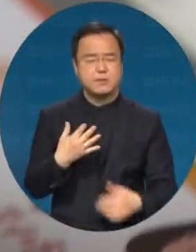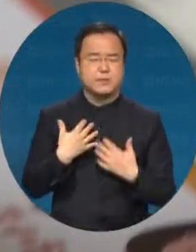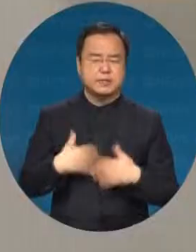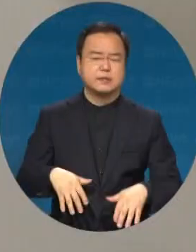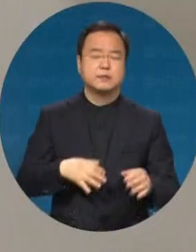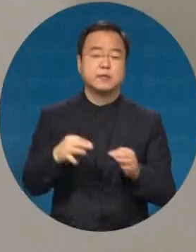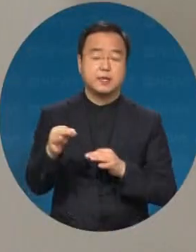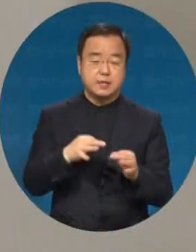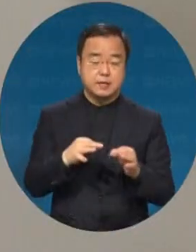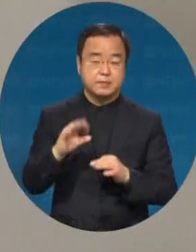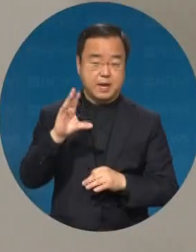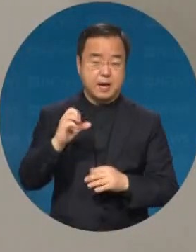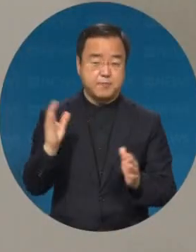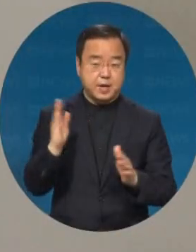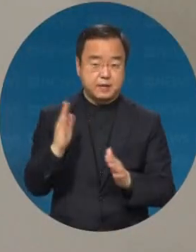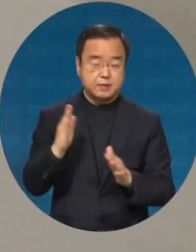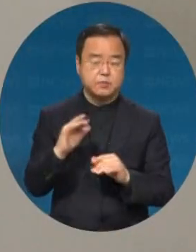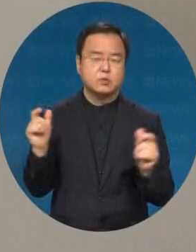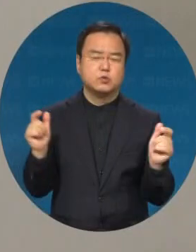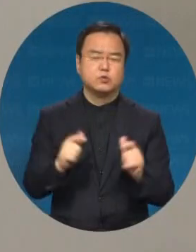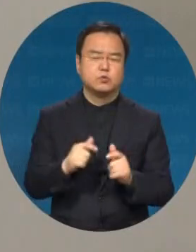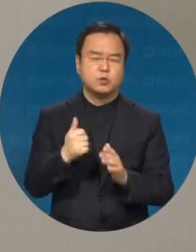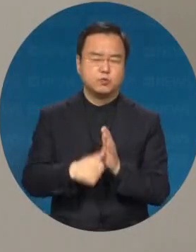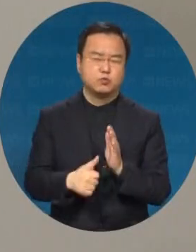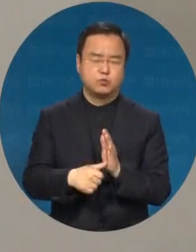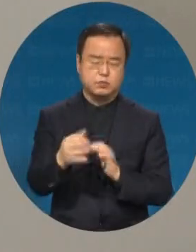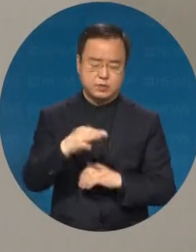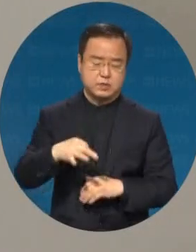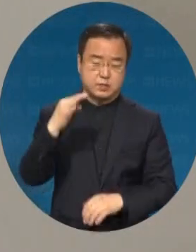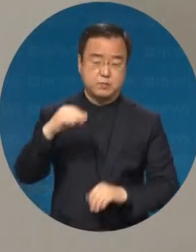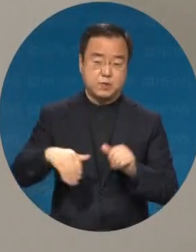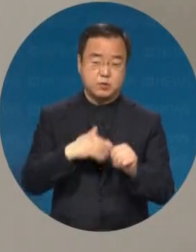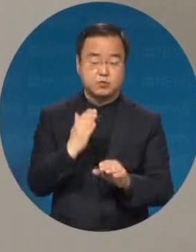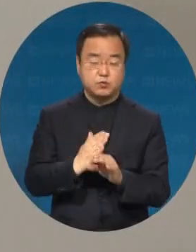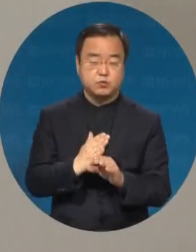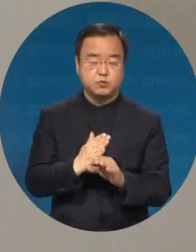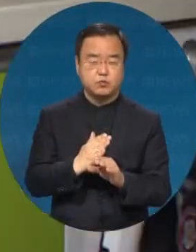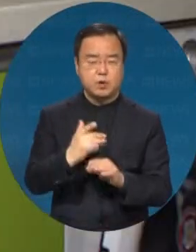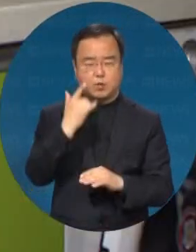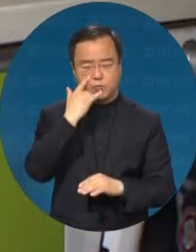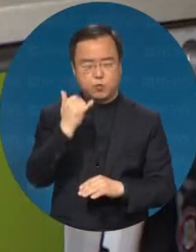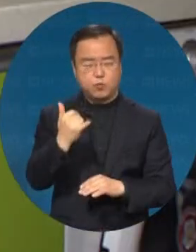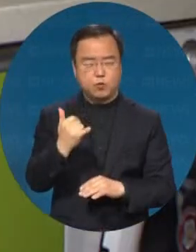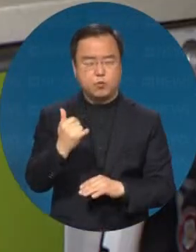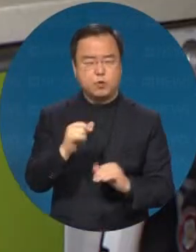공유가 속에 학부모들은 지갑을 닫으니 과일 자리마저 줄었습니다